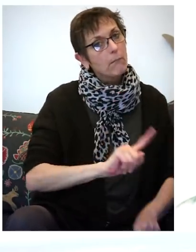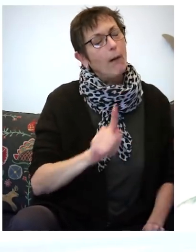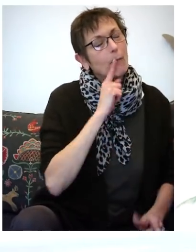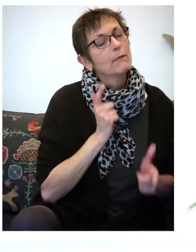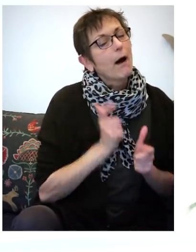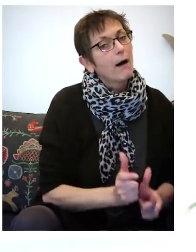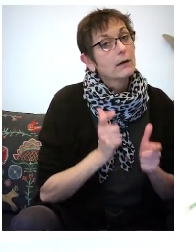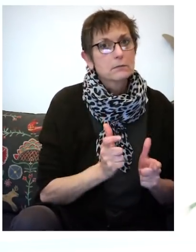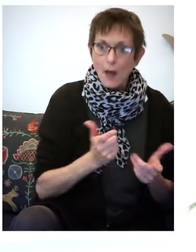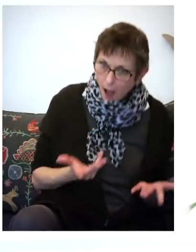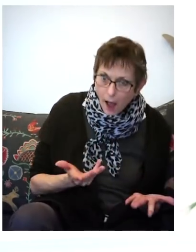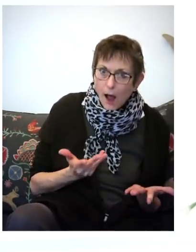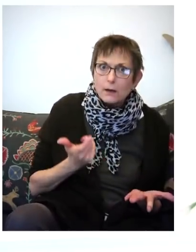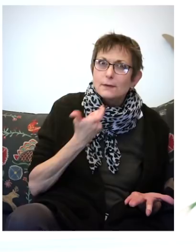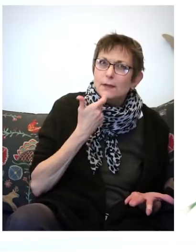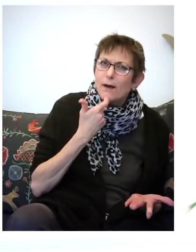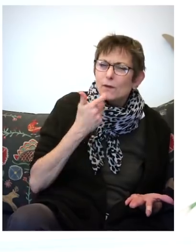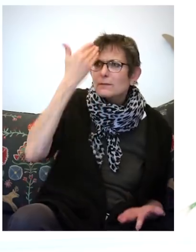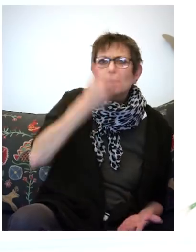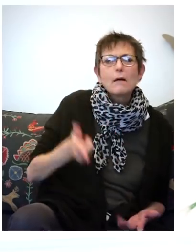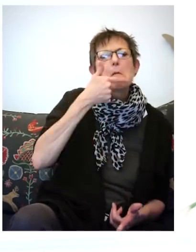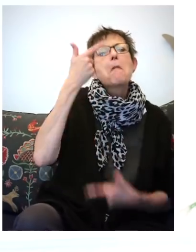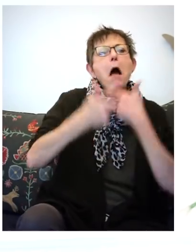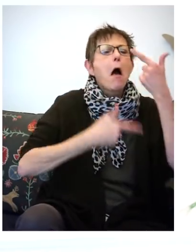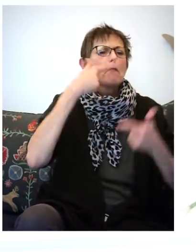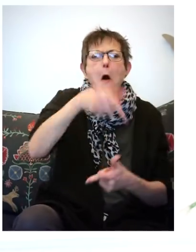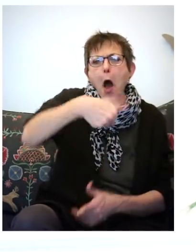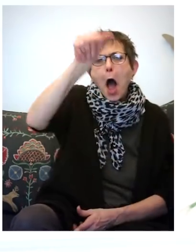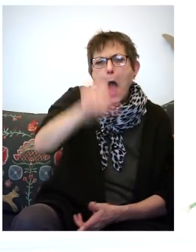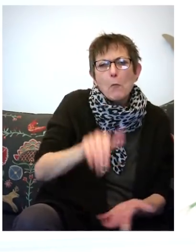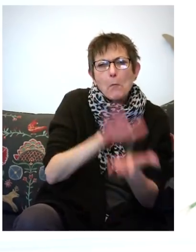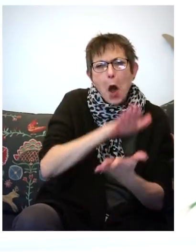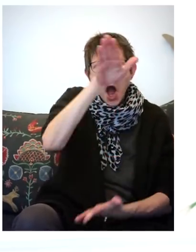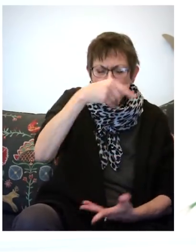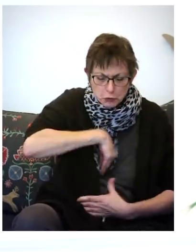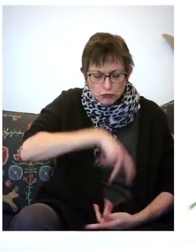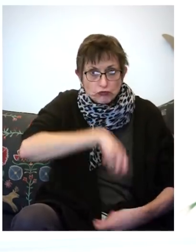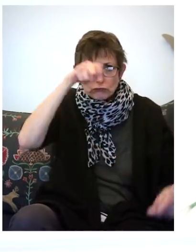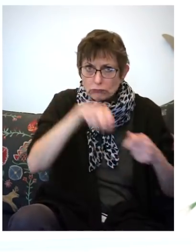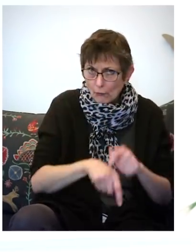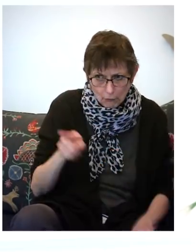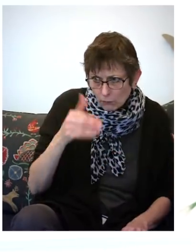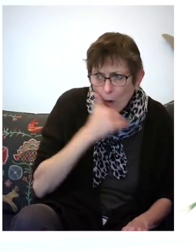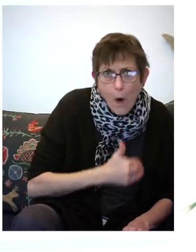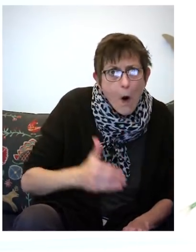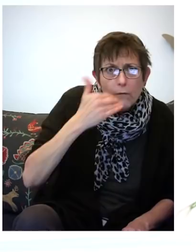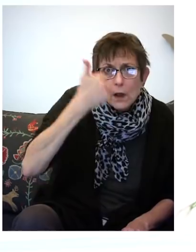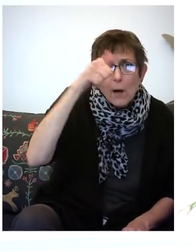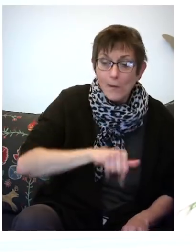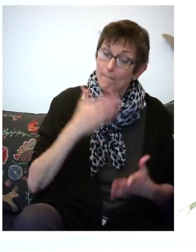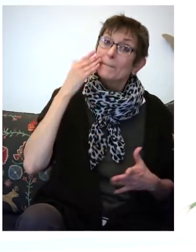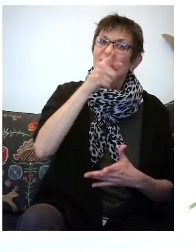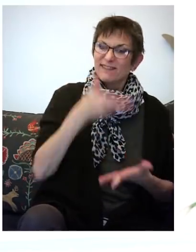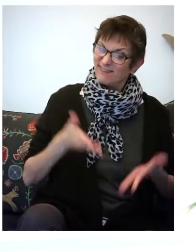Et heureusement. Ce que je trouve du coup passionnant, c'est de me dire que les classiques un mois pour changer ou défi de 30 jours sont beaucoup trop courts en fait. Si vous prenez une bonne résolution